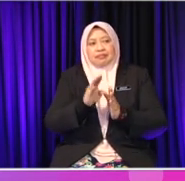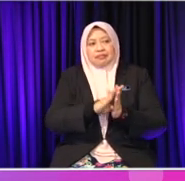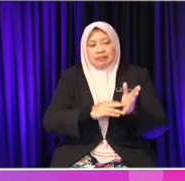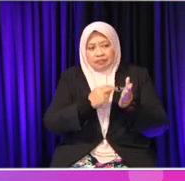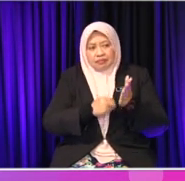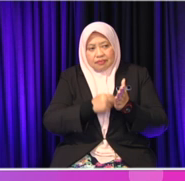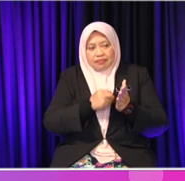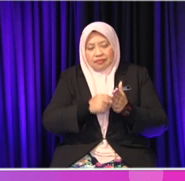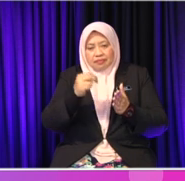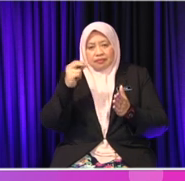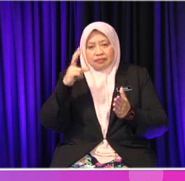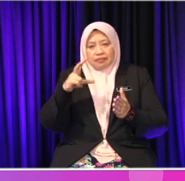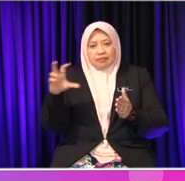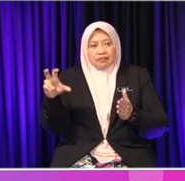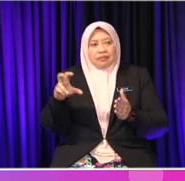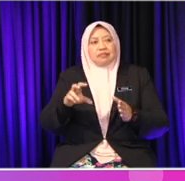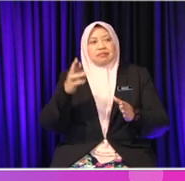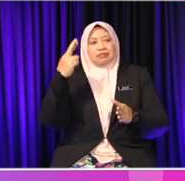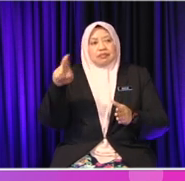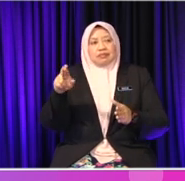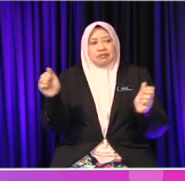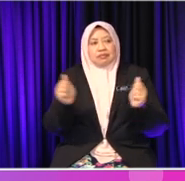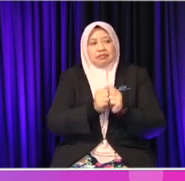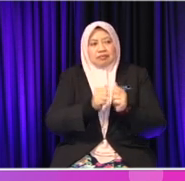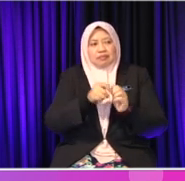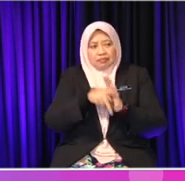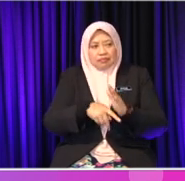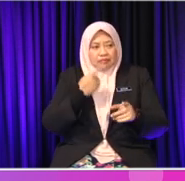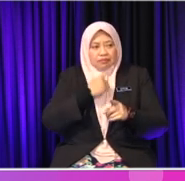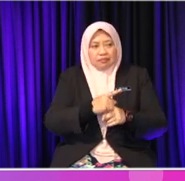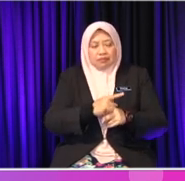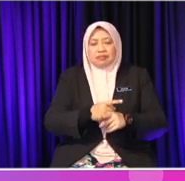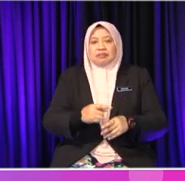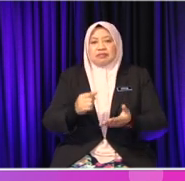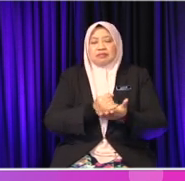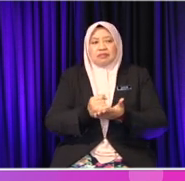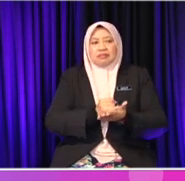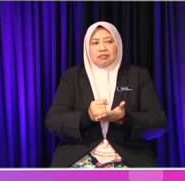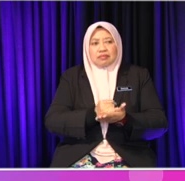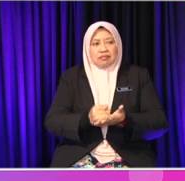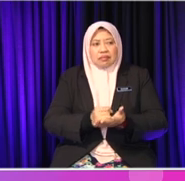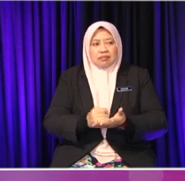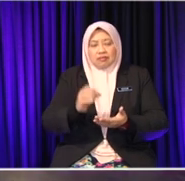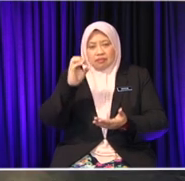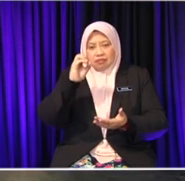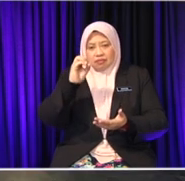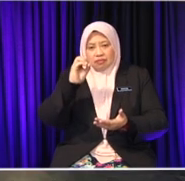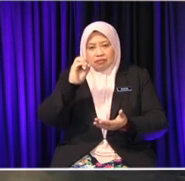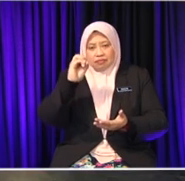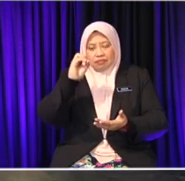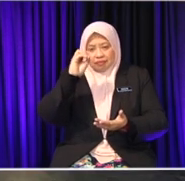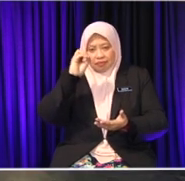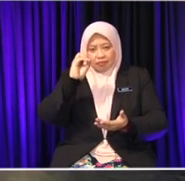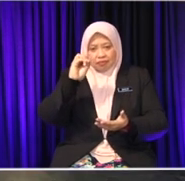pembahasannya dan topi instrumen ini ada satu topik namanya yaitu perjanjian perkusian beda pelaku apa-apa